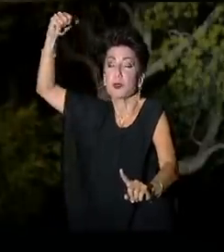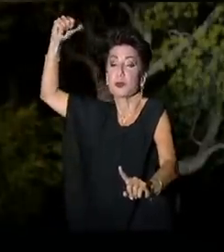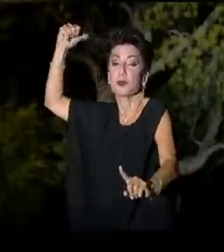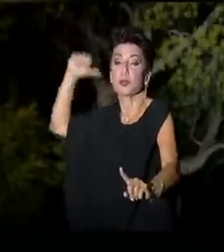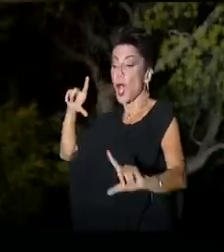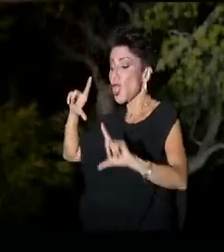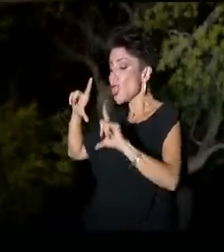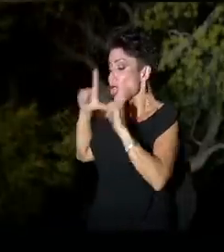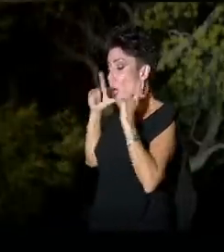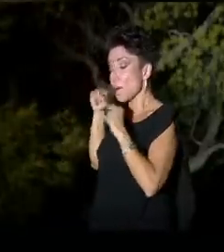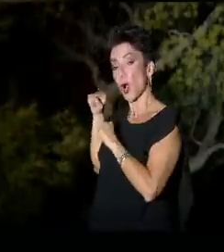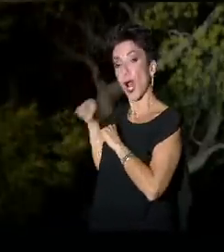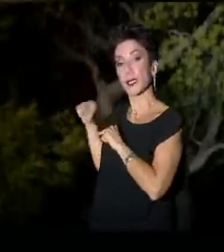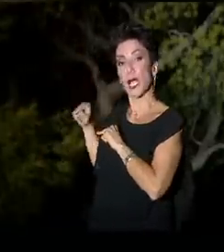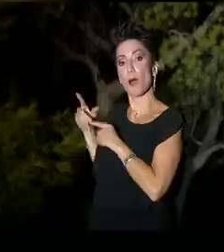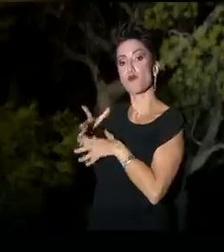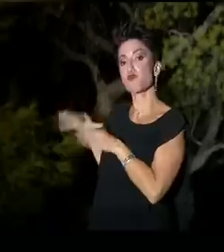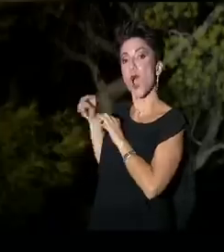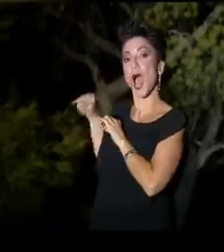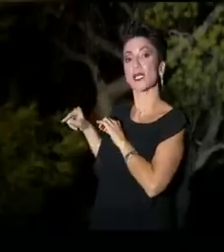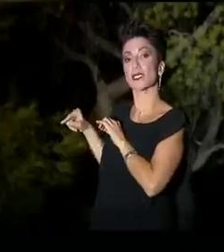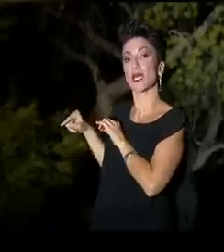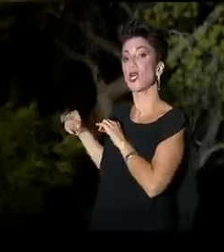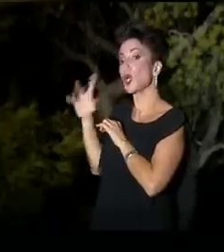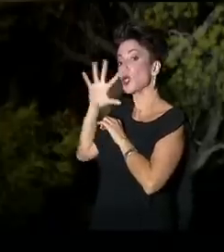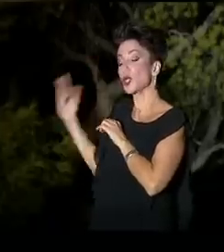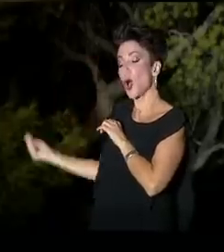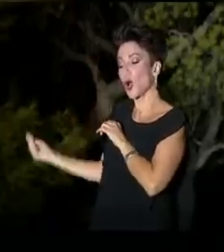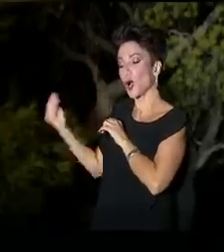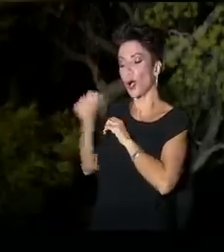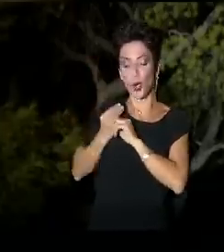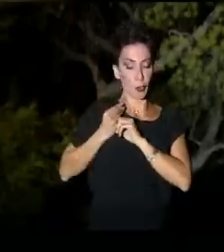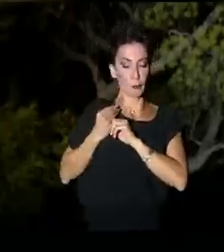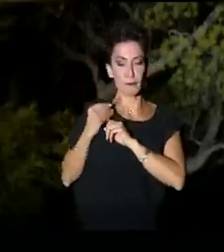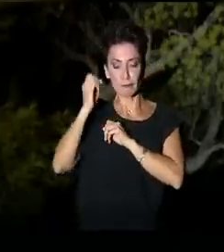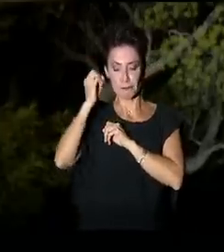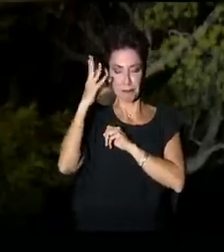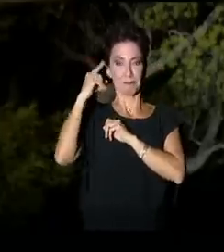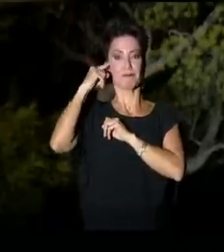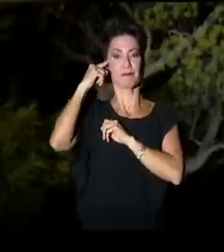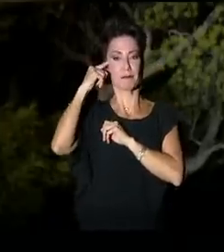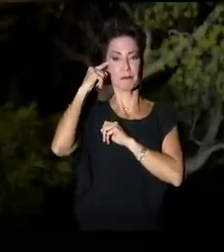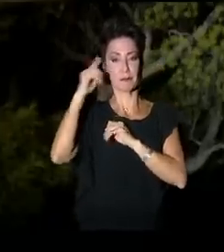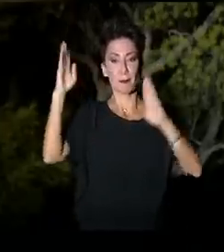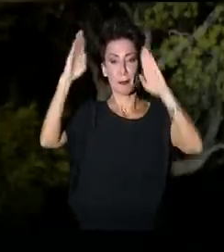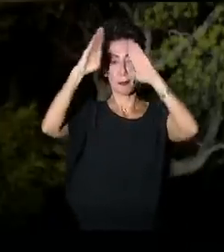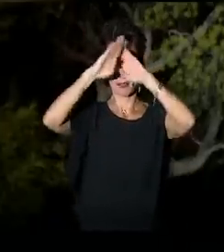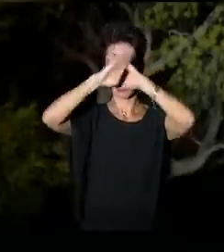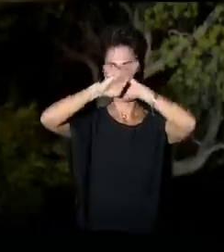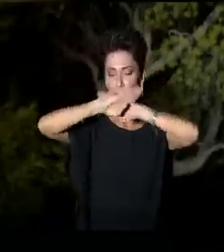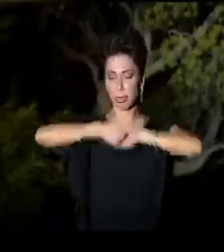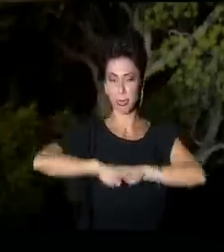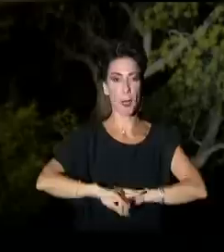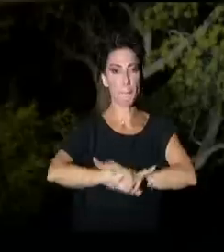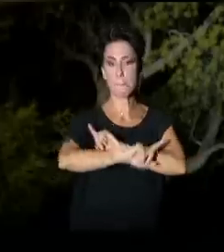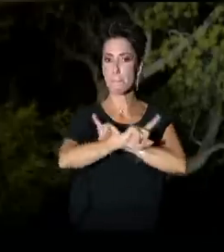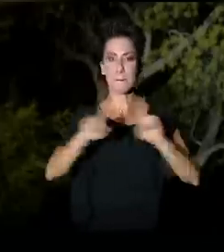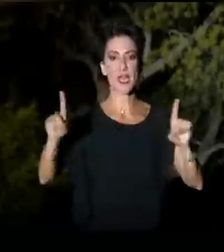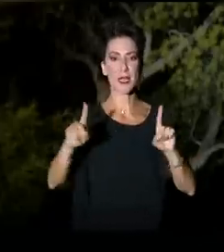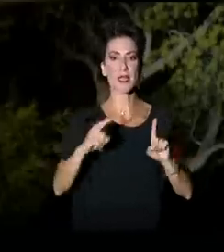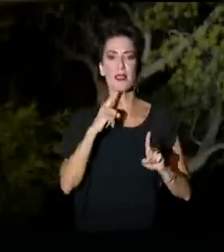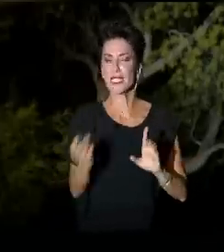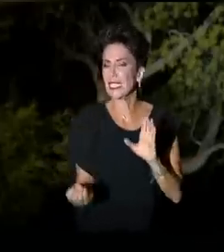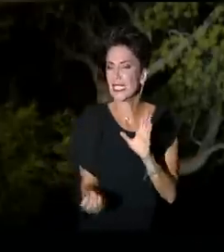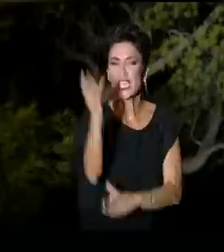Και ταυτόχρονα να μην αφήσουμε καμία σκιά να θαμπώσει τις αξίες της